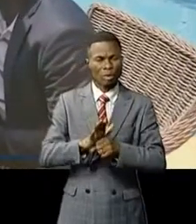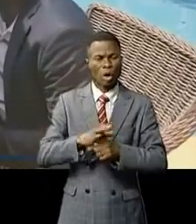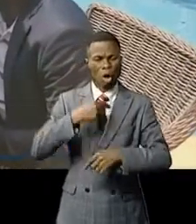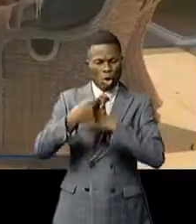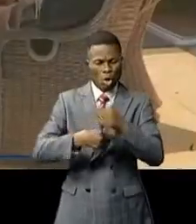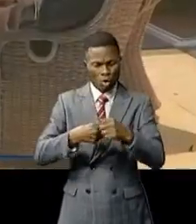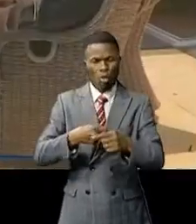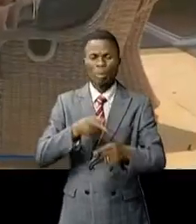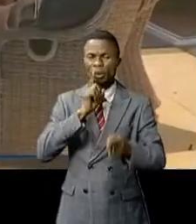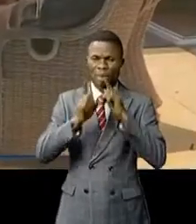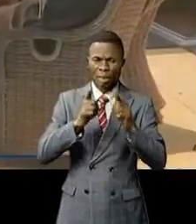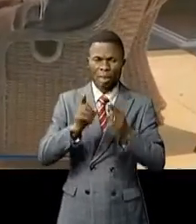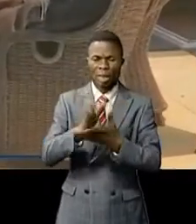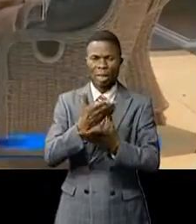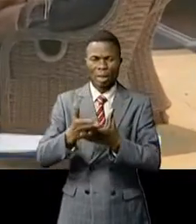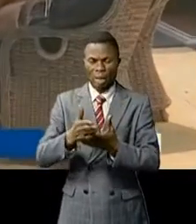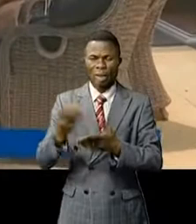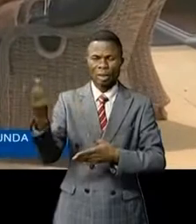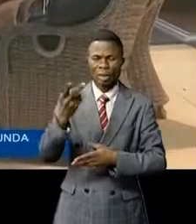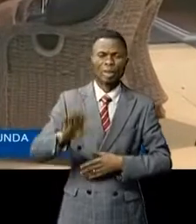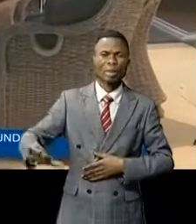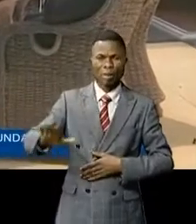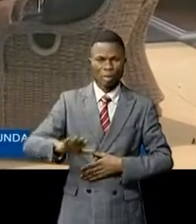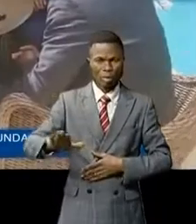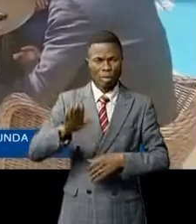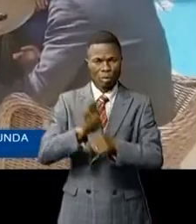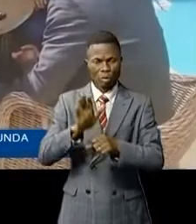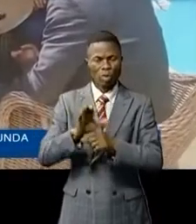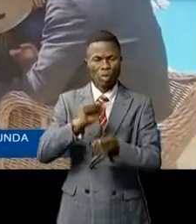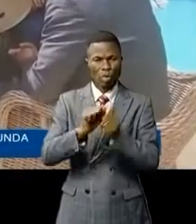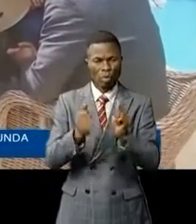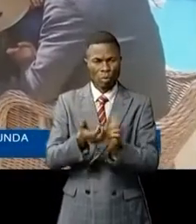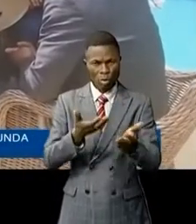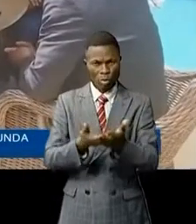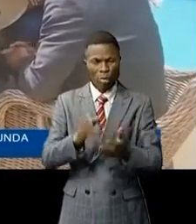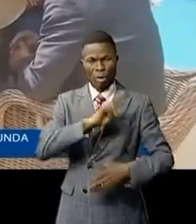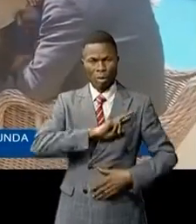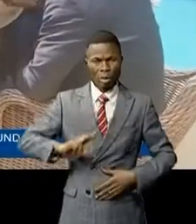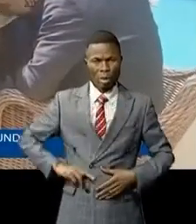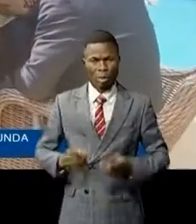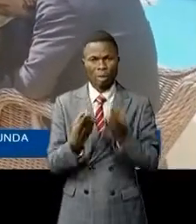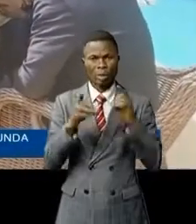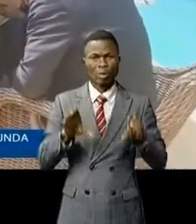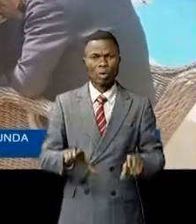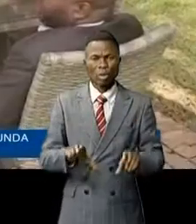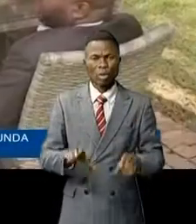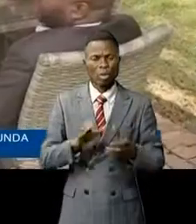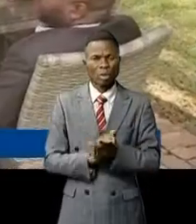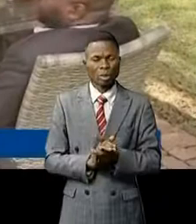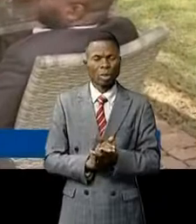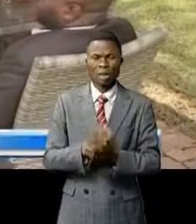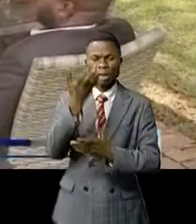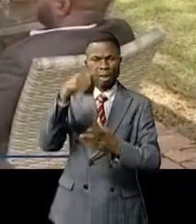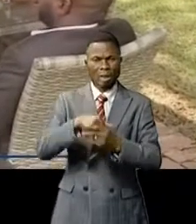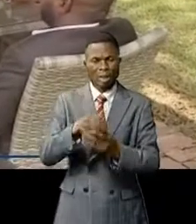des échanges entre la RDC et le Zimbabwe dans différents domaines, car la République démocratique du Congo ne figure plus